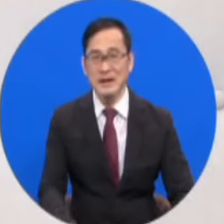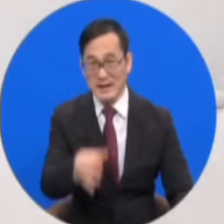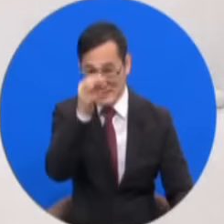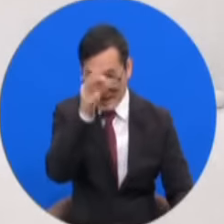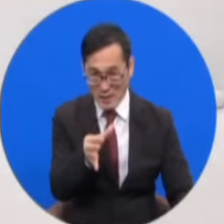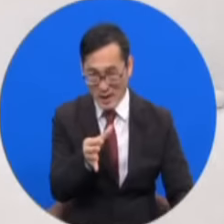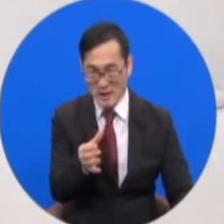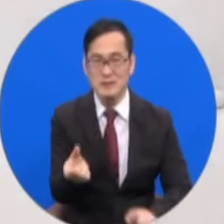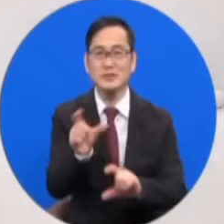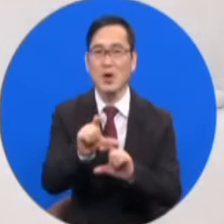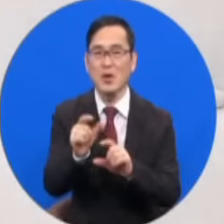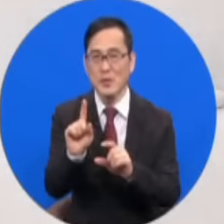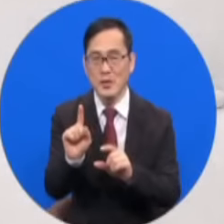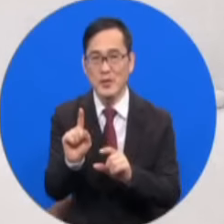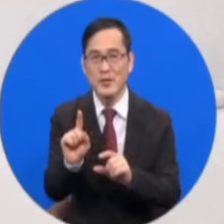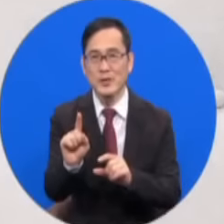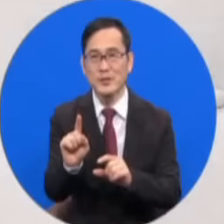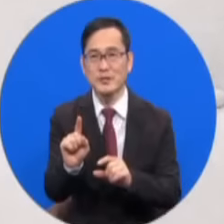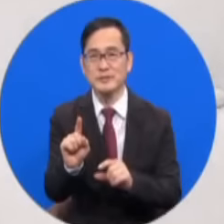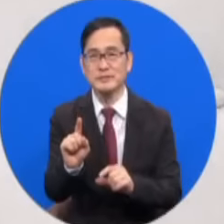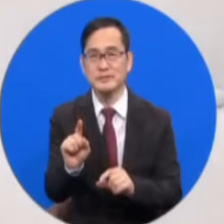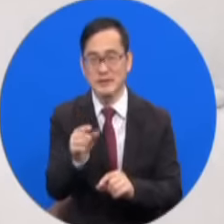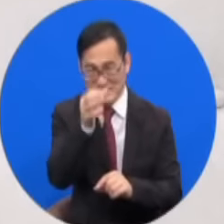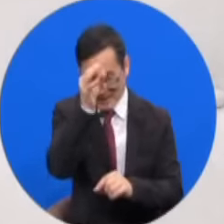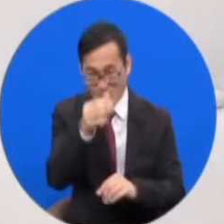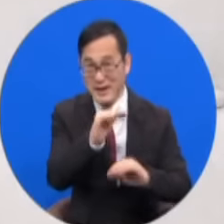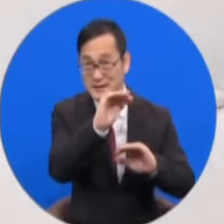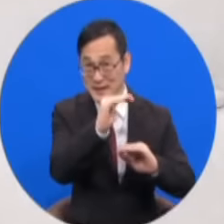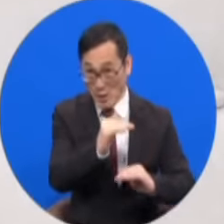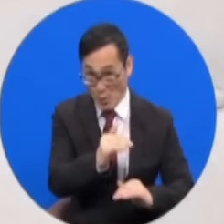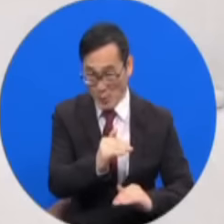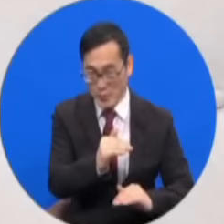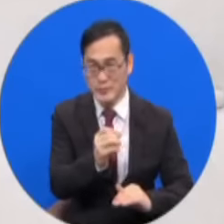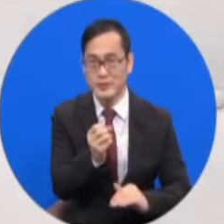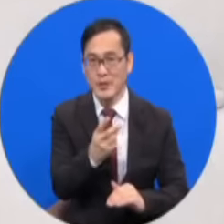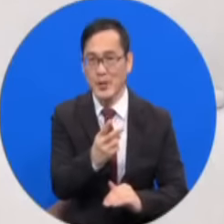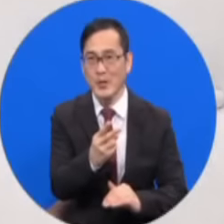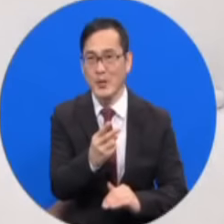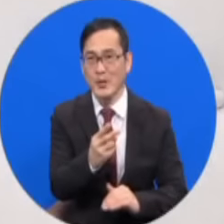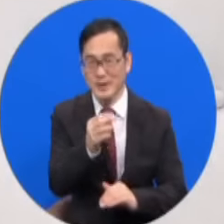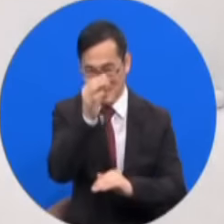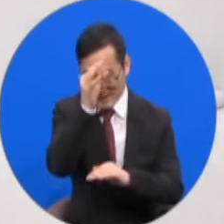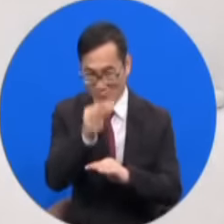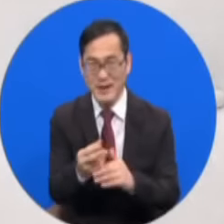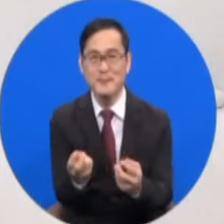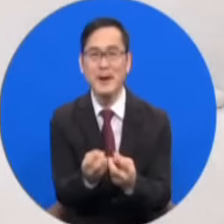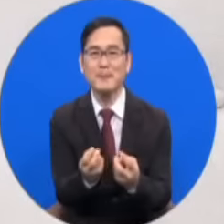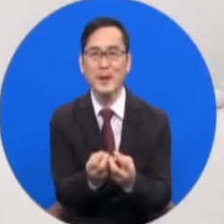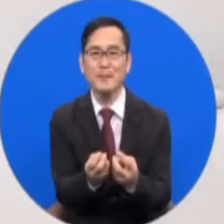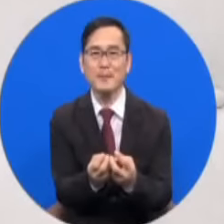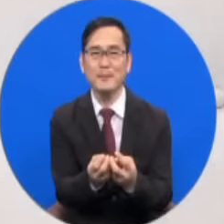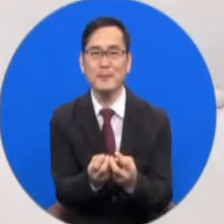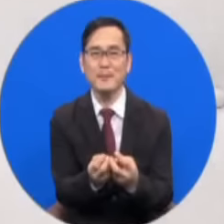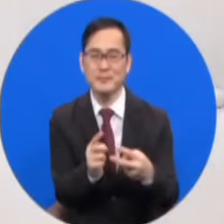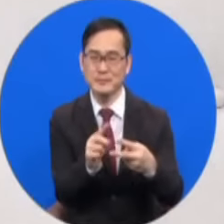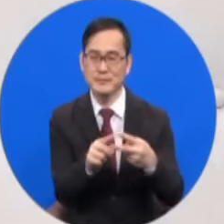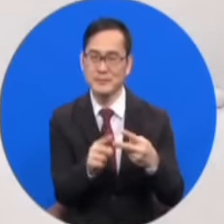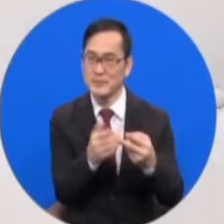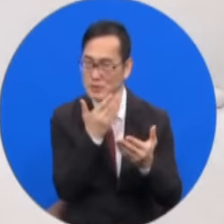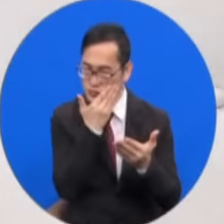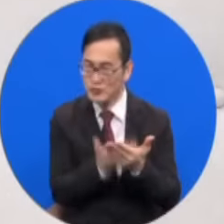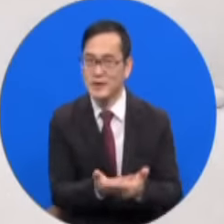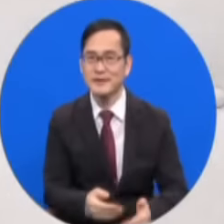해 봤는데요 첫 번째는 사과의 내용도 중요하지만 사과의 방식도 중요하다 어떤 식으로 사과를